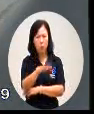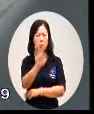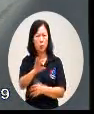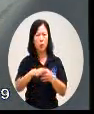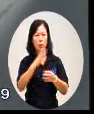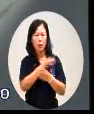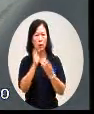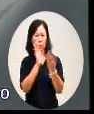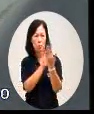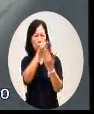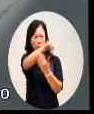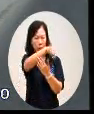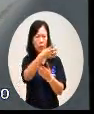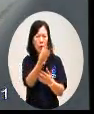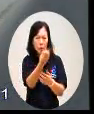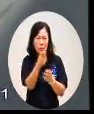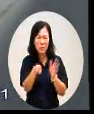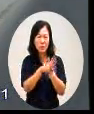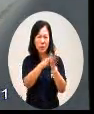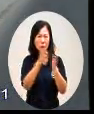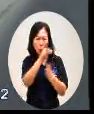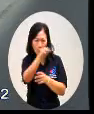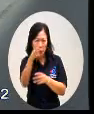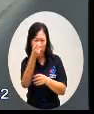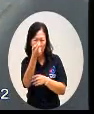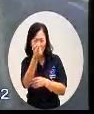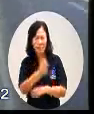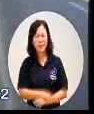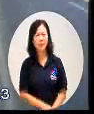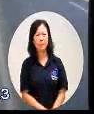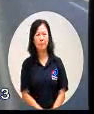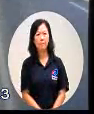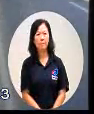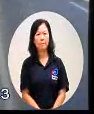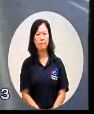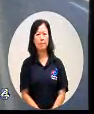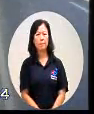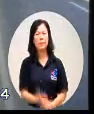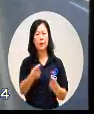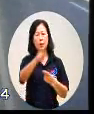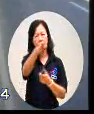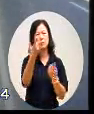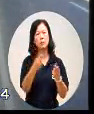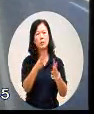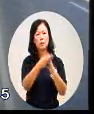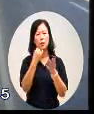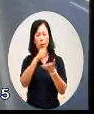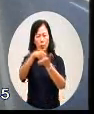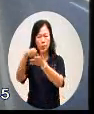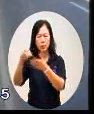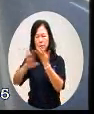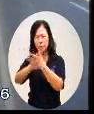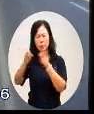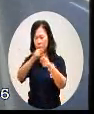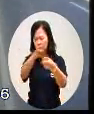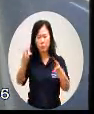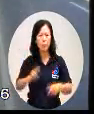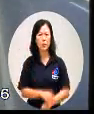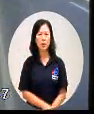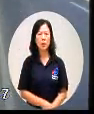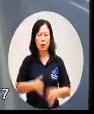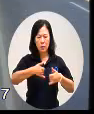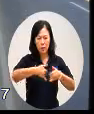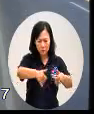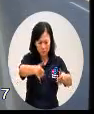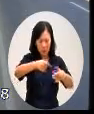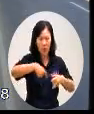有几颗了哈，依稀可以看到的哈、哦，再看。啊，这啊，你要看啊，画个正八种的，一条路